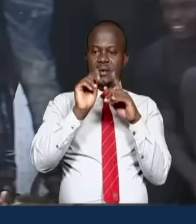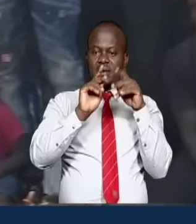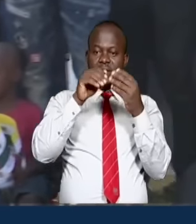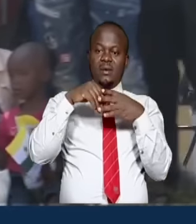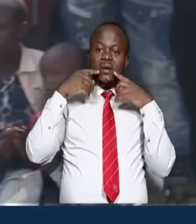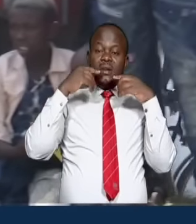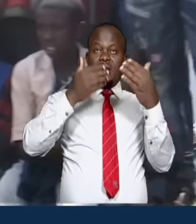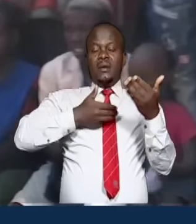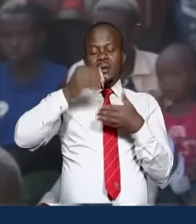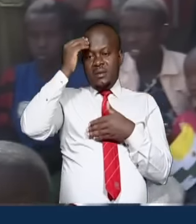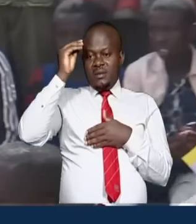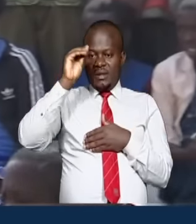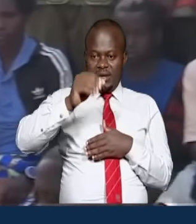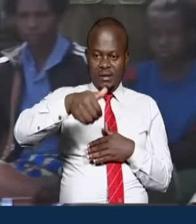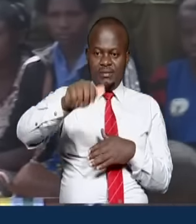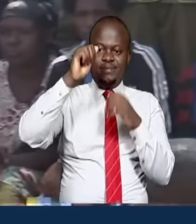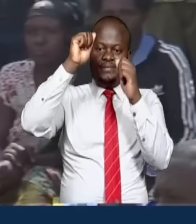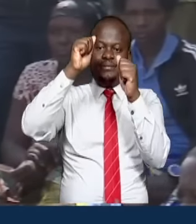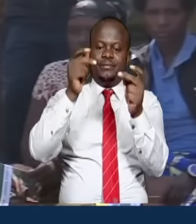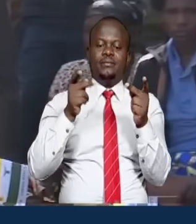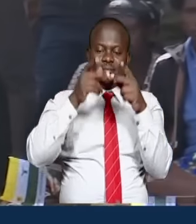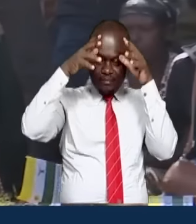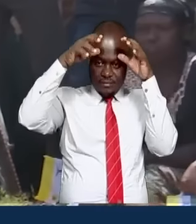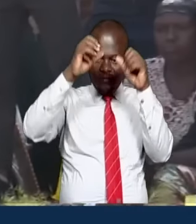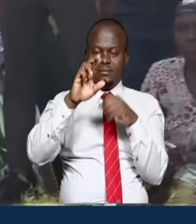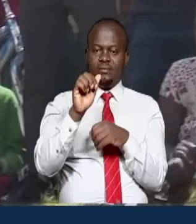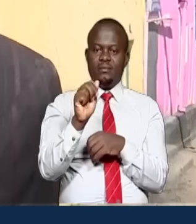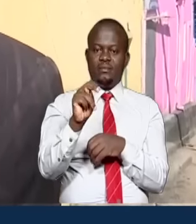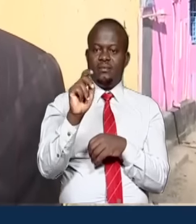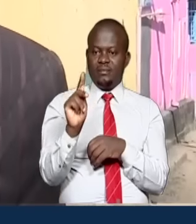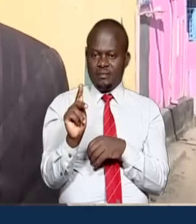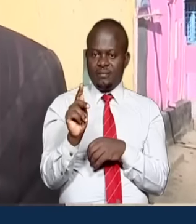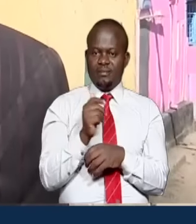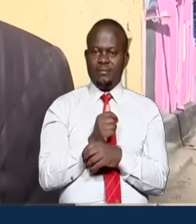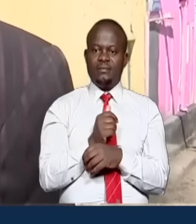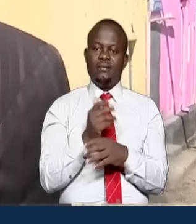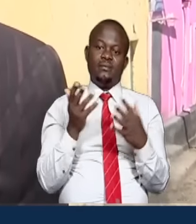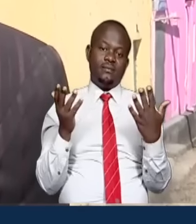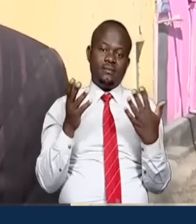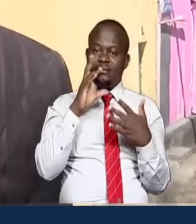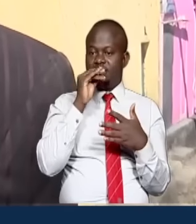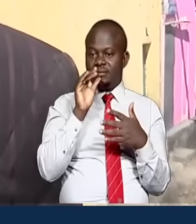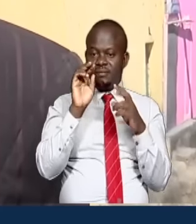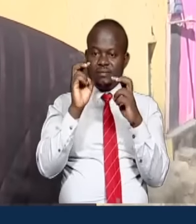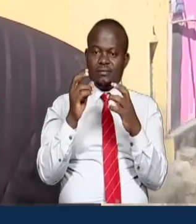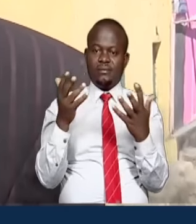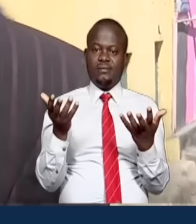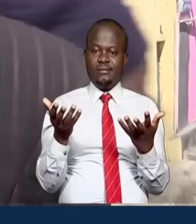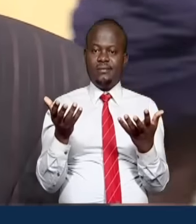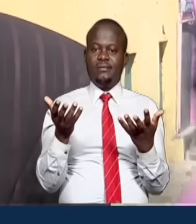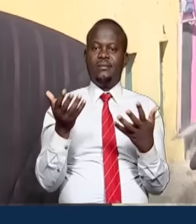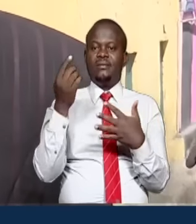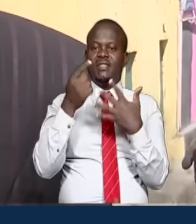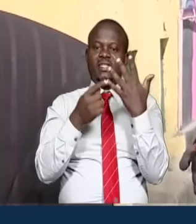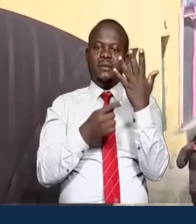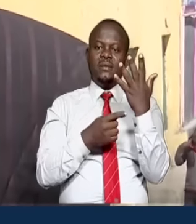ko bakiriye ubutumwa bw'umukandida ku mwanya mukuru w'igihugu Frank Habineza. Nuko yavuze yuko ngo ibintu